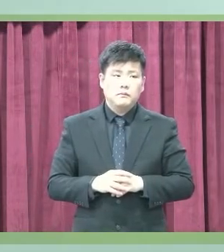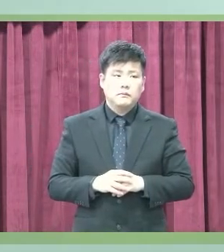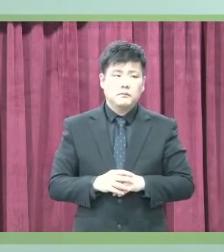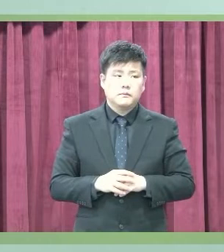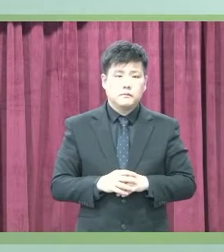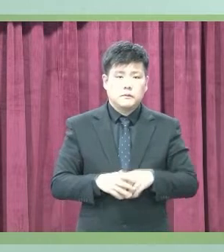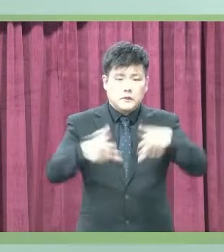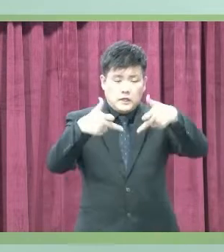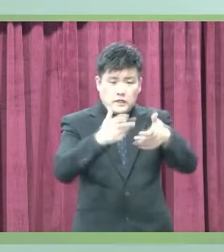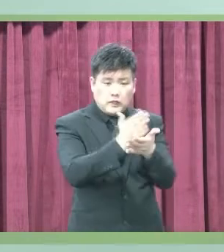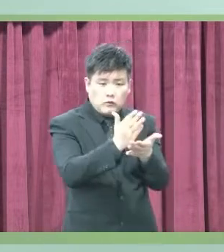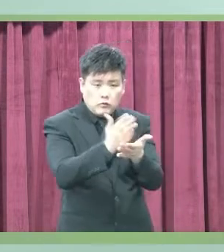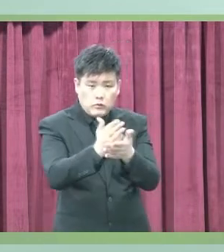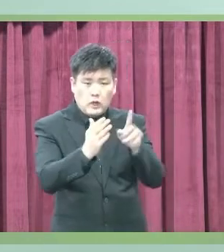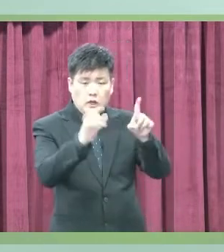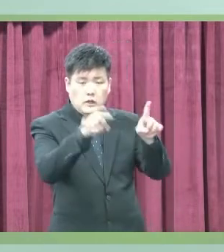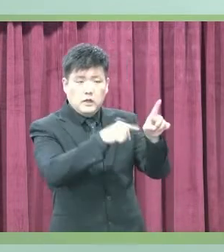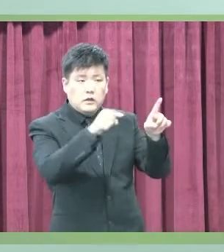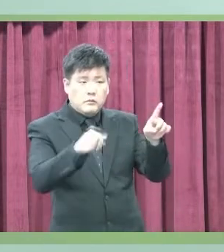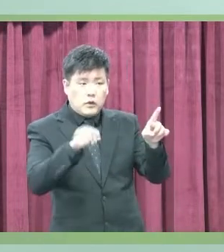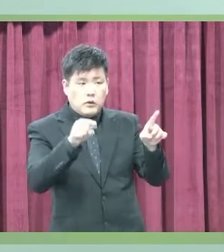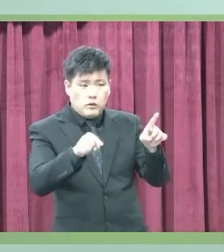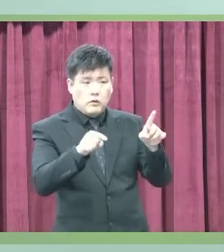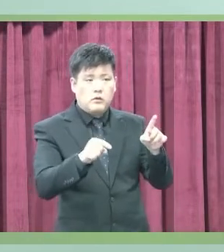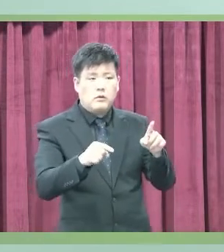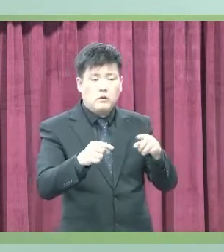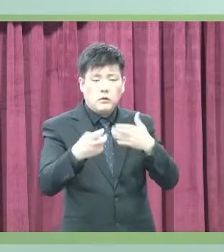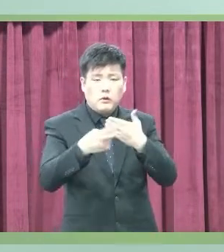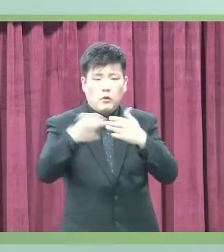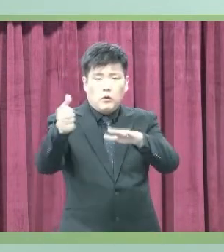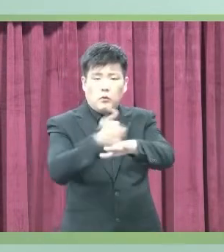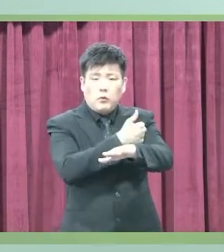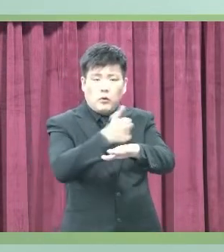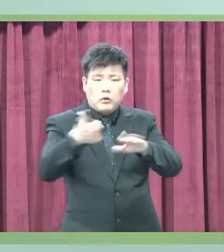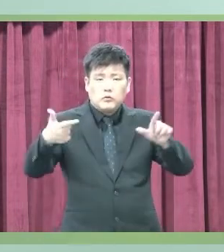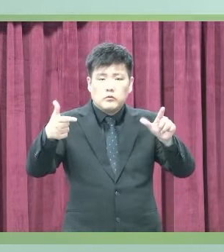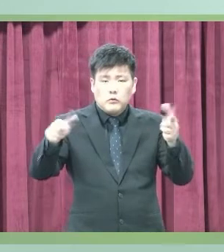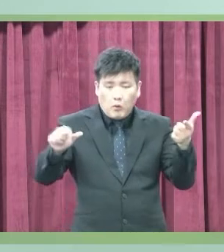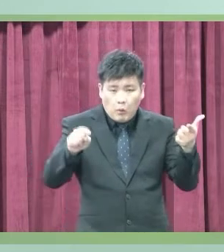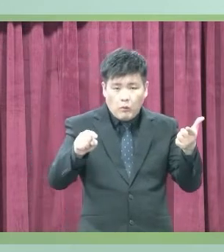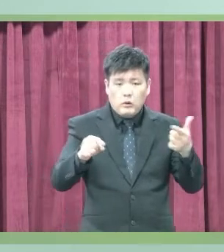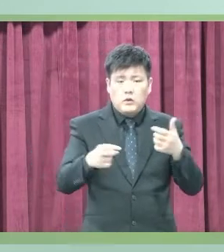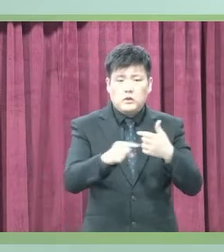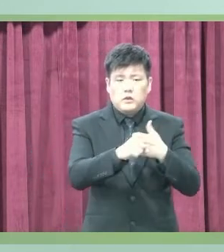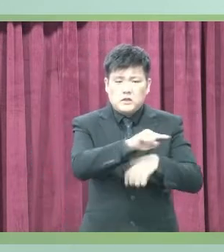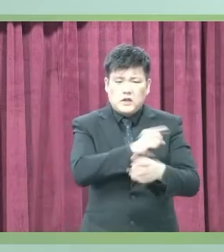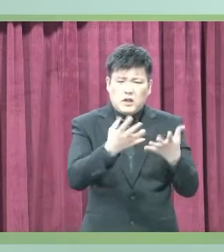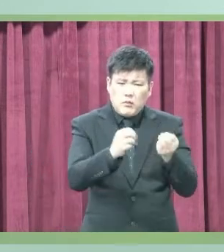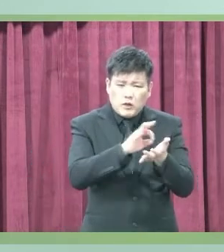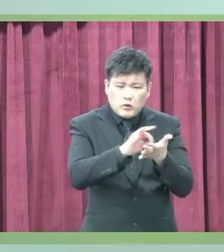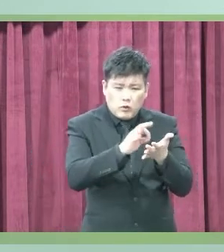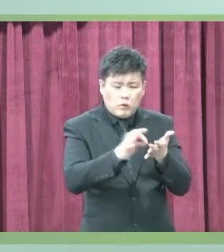장애 유형별 1인당 연평균 외래일수 차이를 살펴보겠습니다. 외래일수 차이가 큰 장애 유형은 뇌변변, 호흡기,